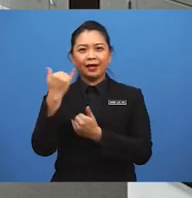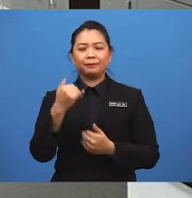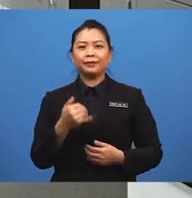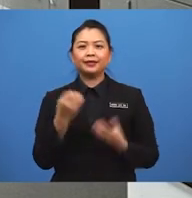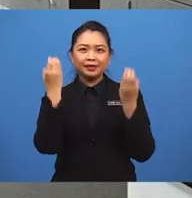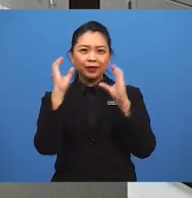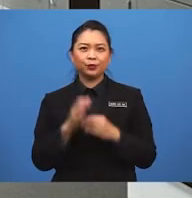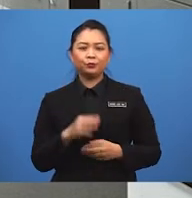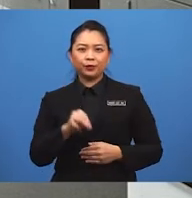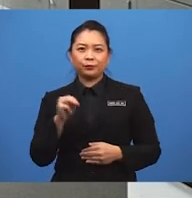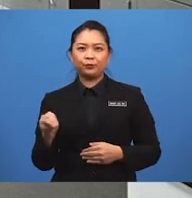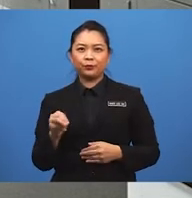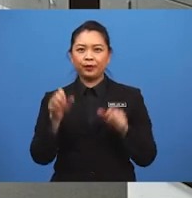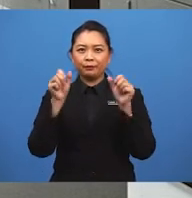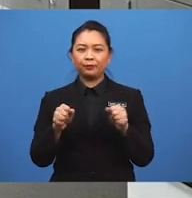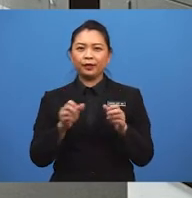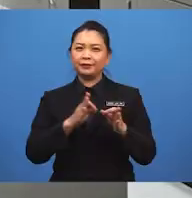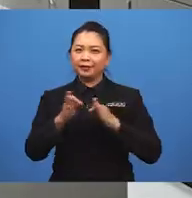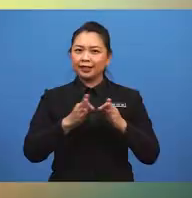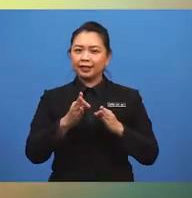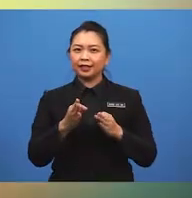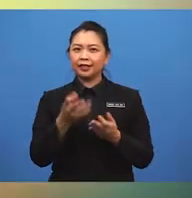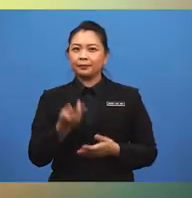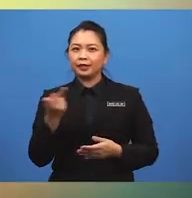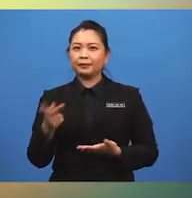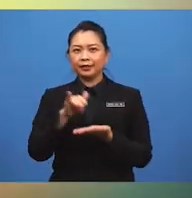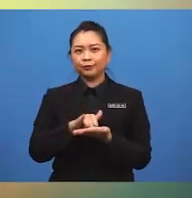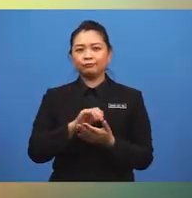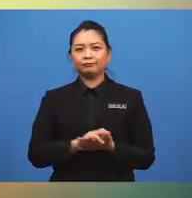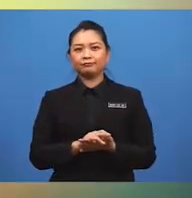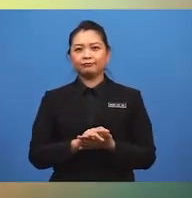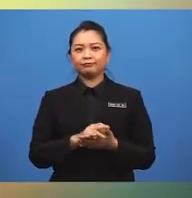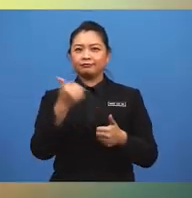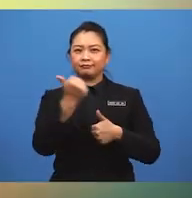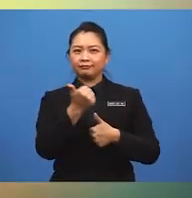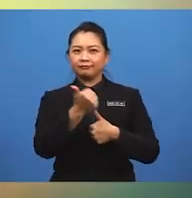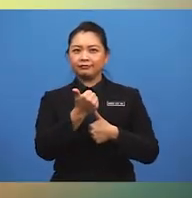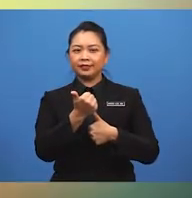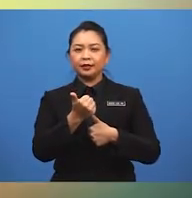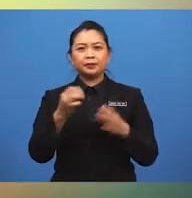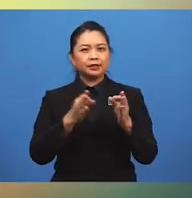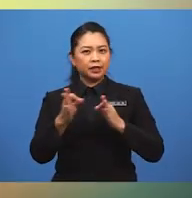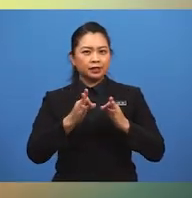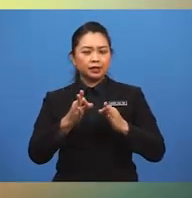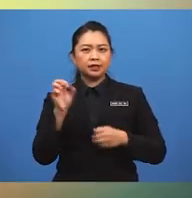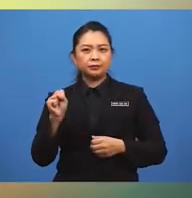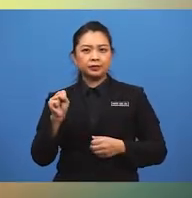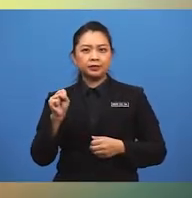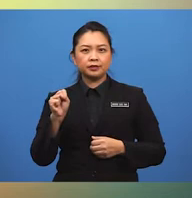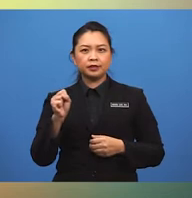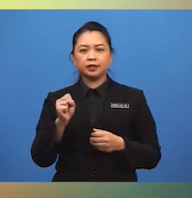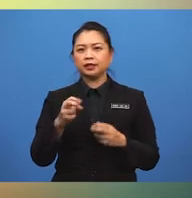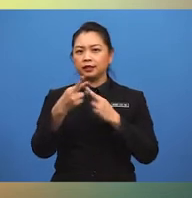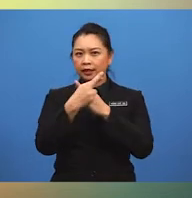Harapan saya, murid-murid boleh menerangkan perkara berikut iaitu 1. Menjelaskan